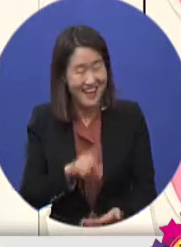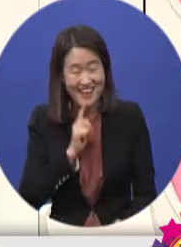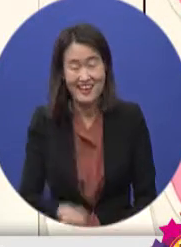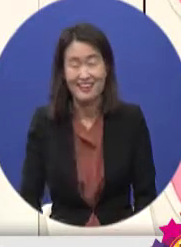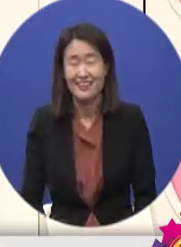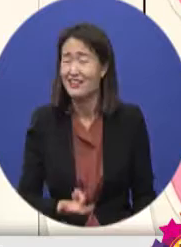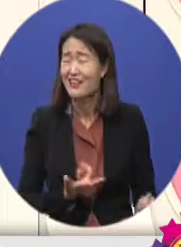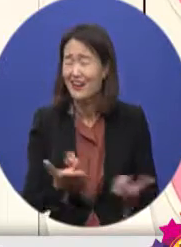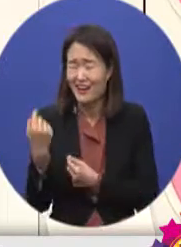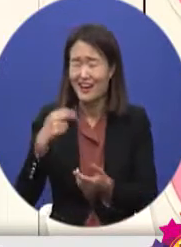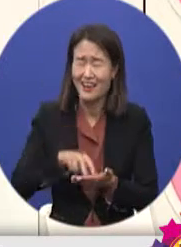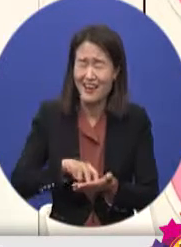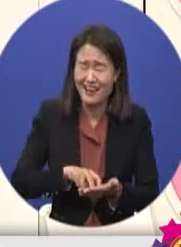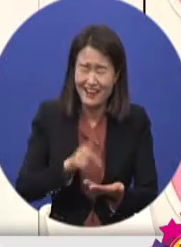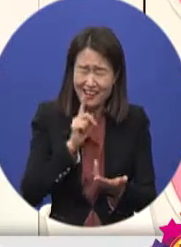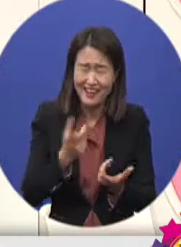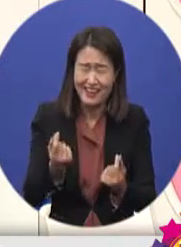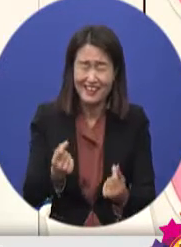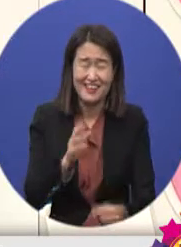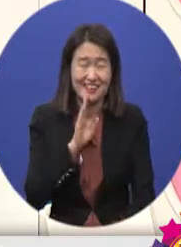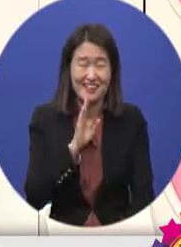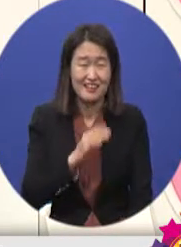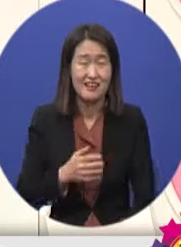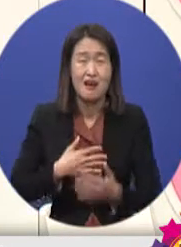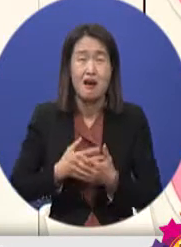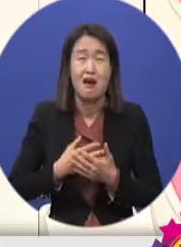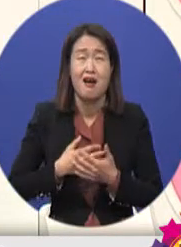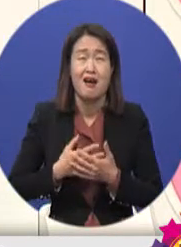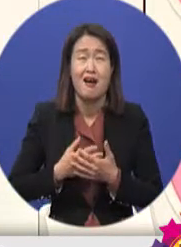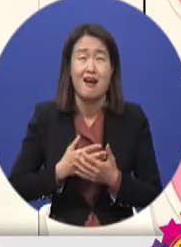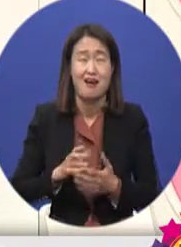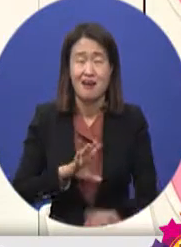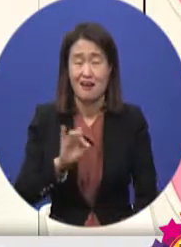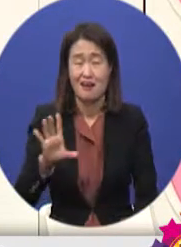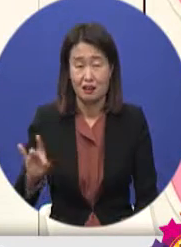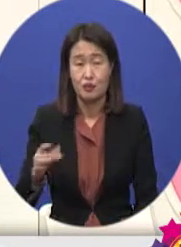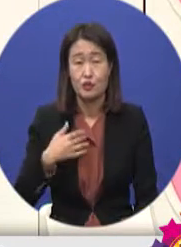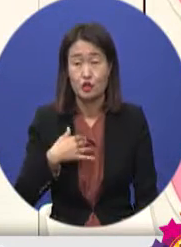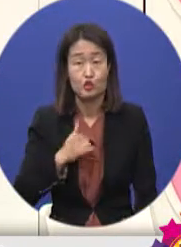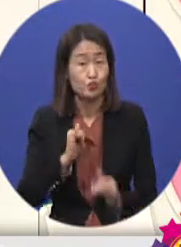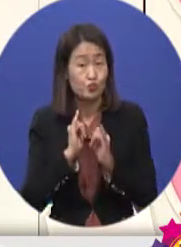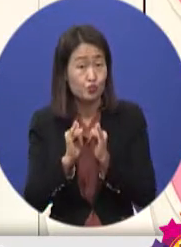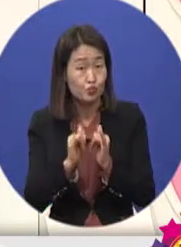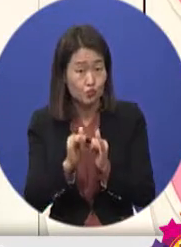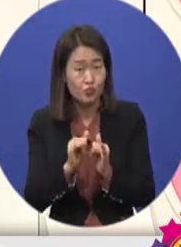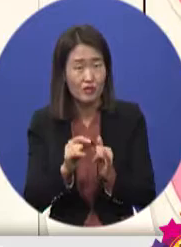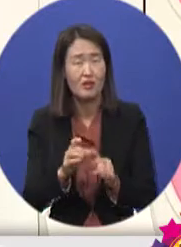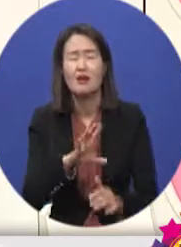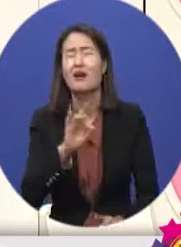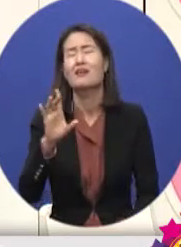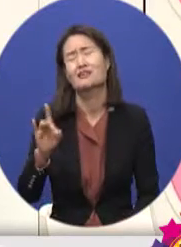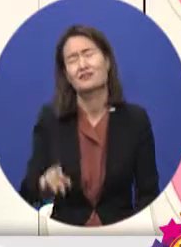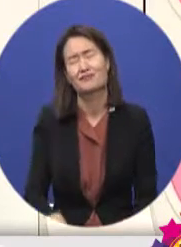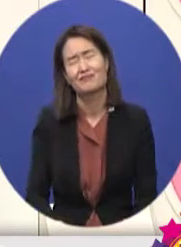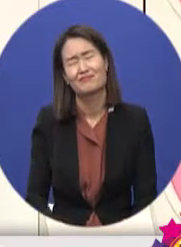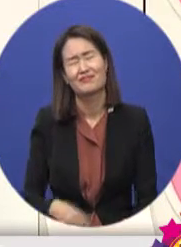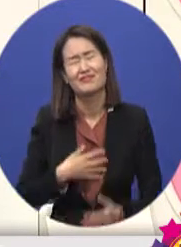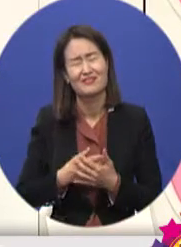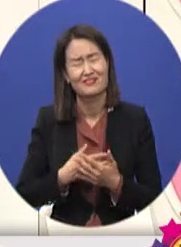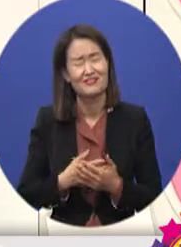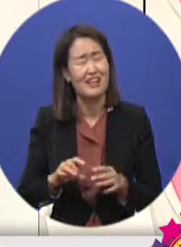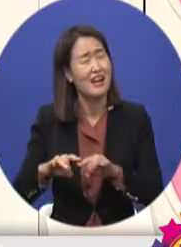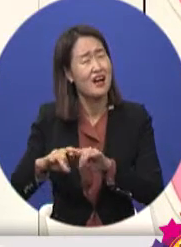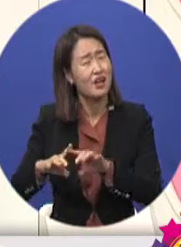다 떨리죠. 예예. 예. 네, 가슴이 쿵쿵쿵쿵. 저희도 인터뷰 이렇게 전화 인터뷰는 떨리더라고요. 예,